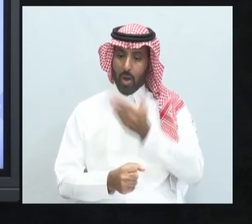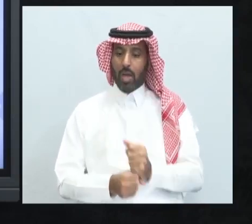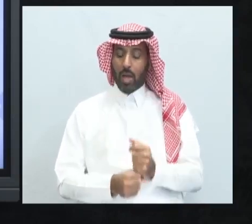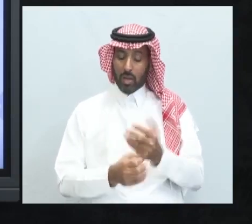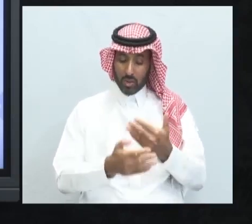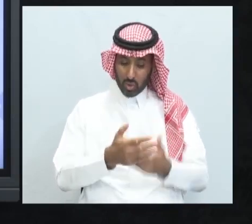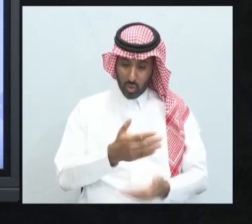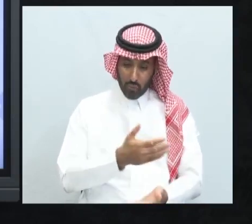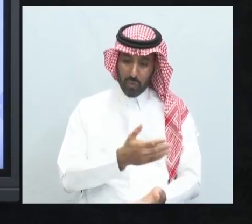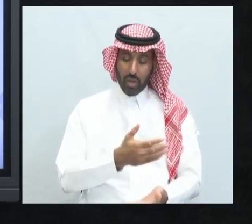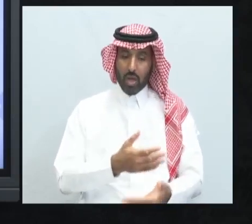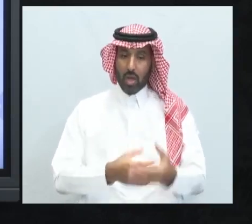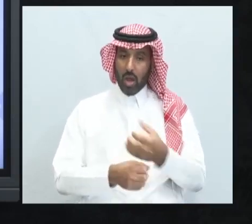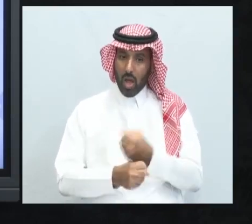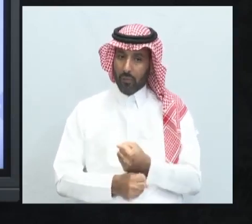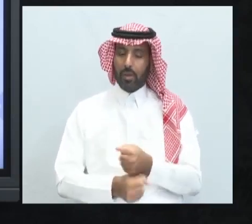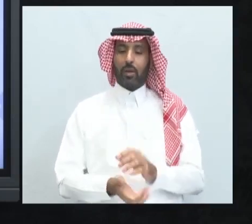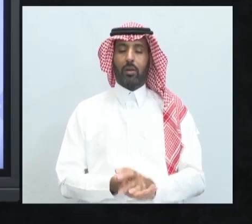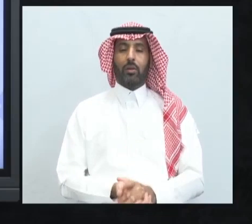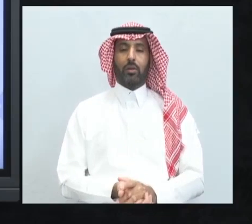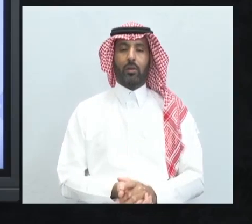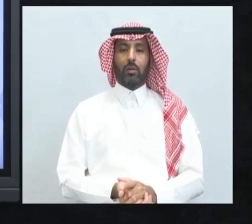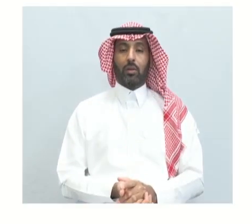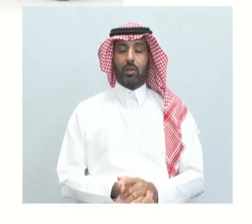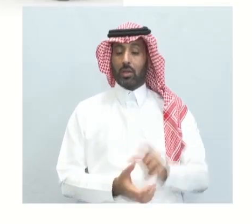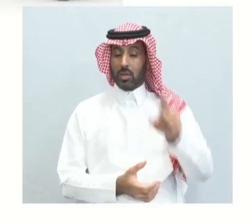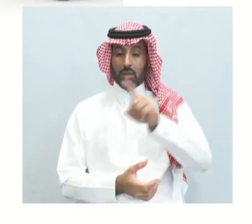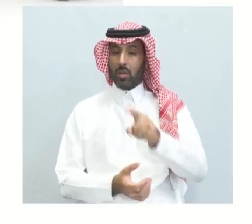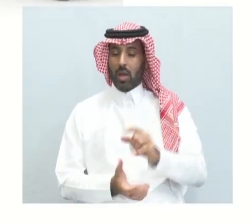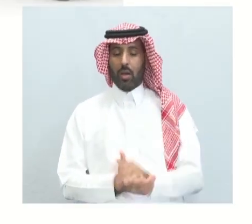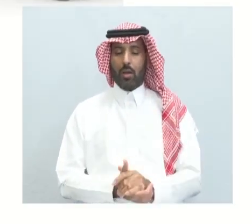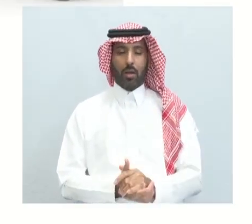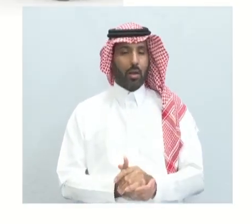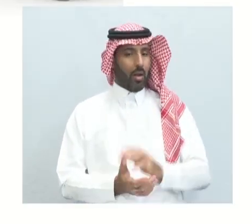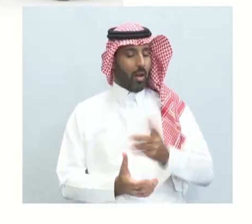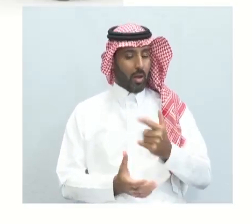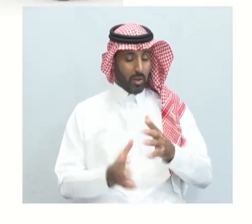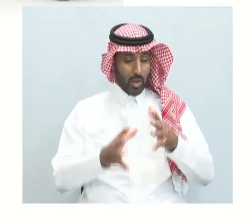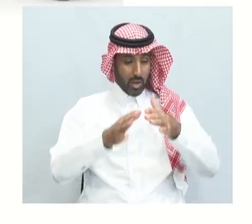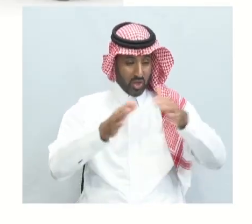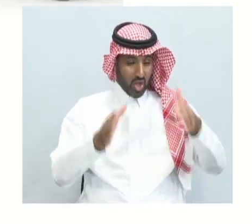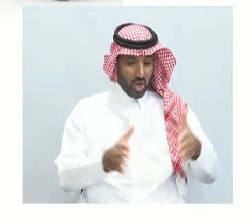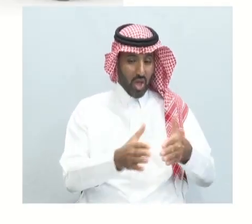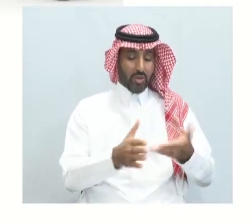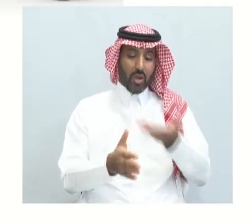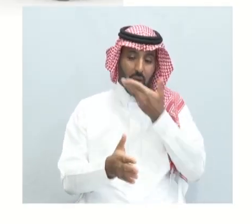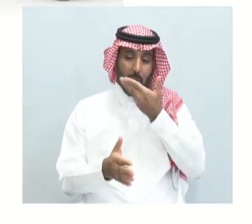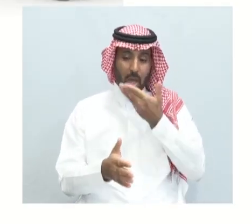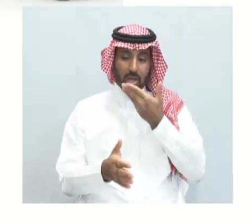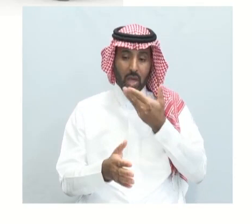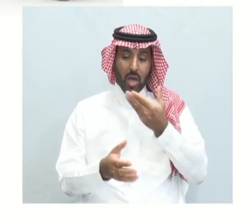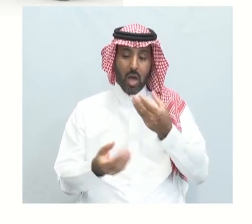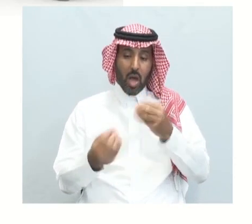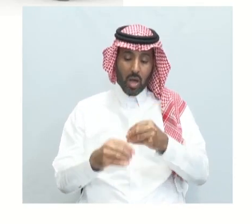الجوفيه في البدايه اعزائي الطلبه دعونا نتساءل سويا اي الخزانات المائيه اكثر